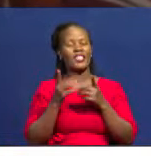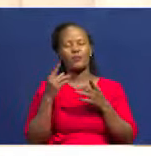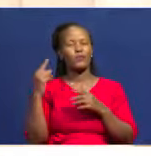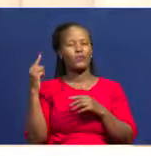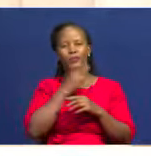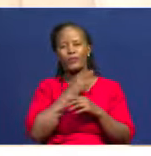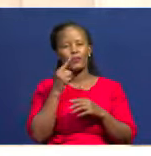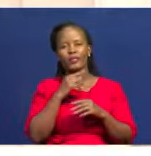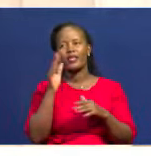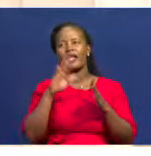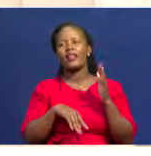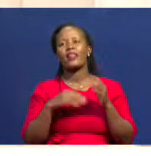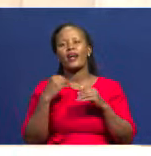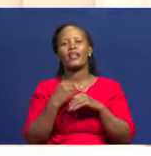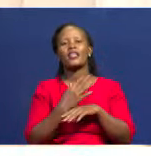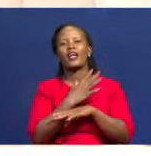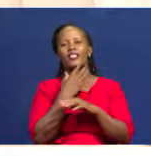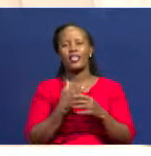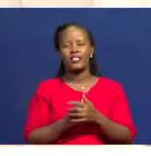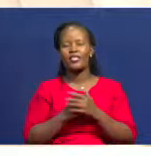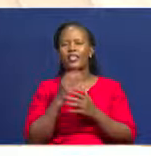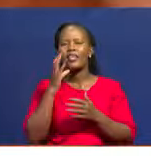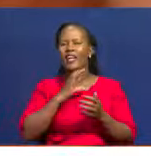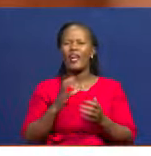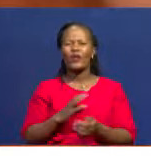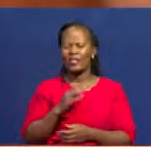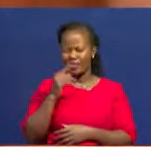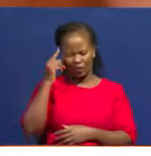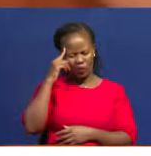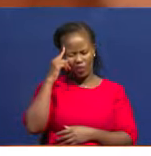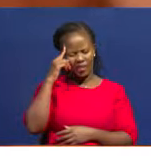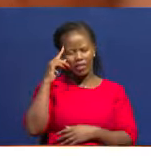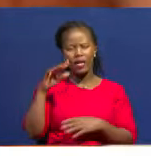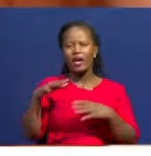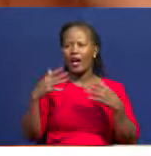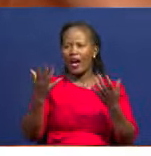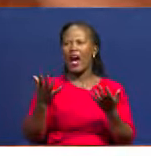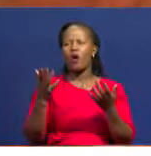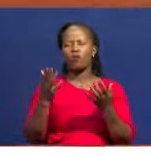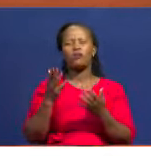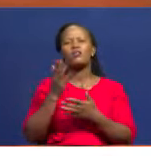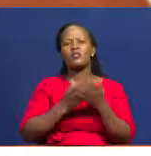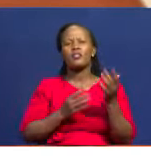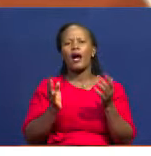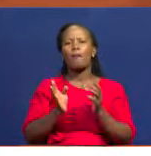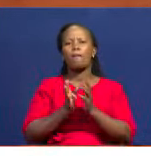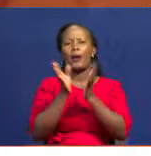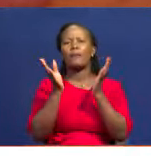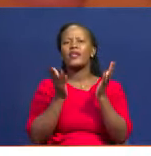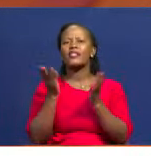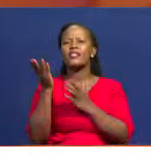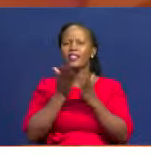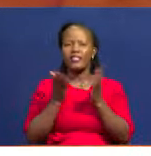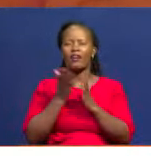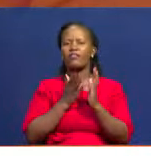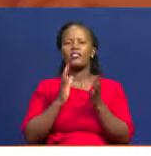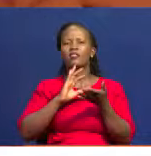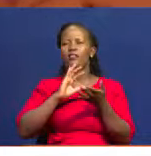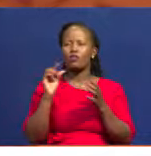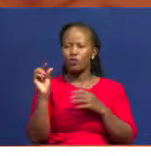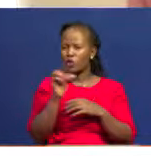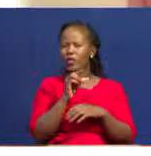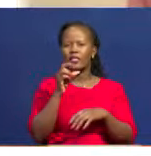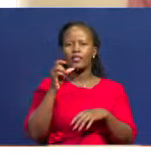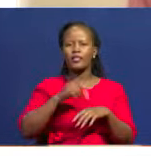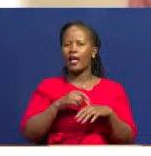republic. Wazee hao walishangaa vile baadhi ya maafisa wa serikali wametajirika haraka huku wakitaka kukaguliwa kwa